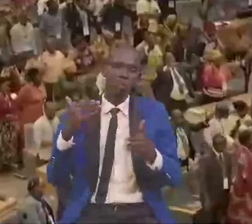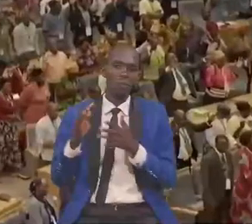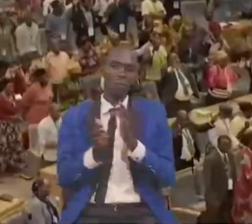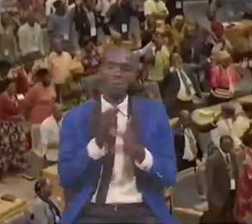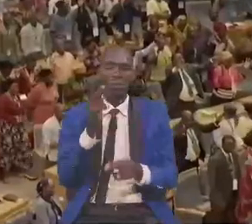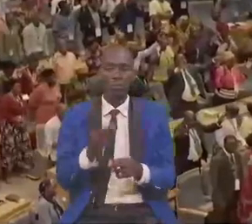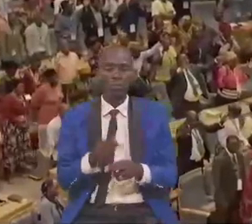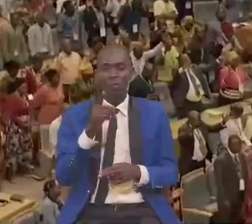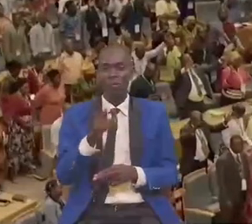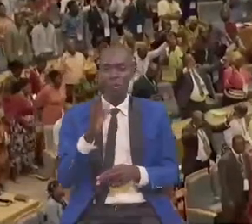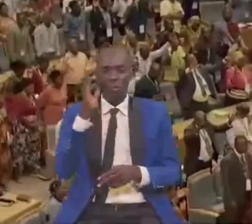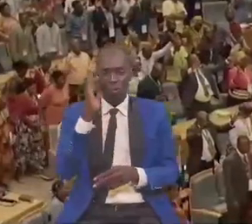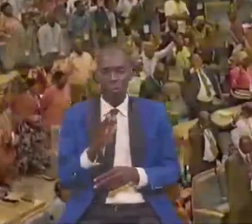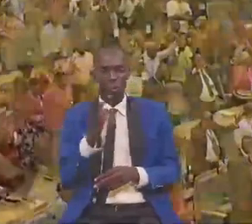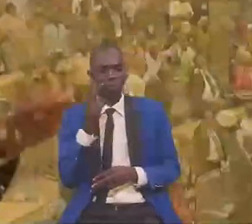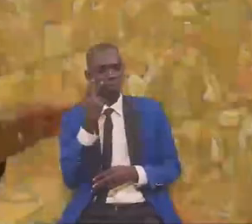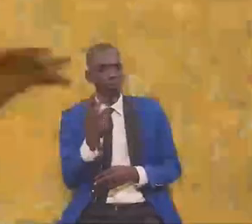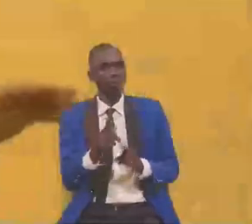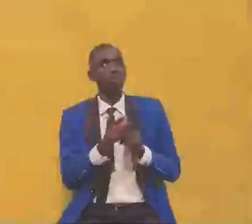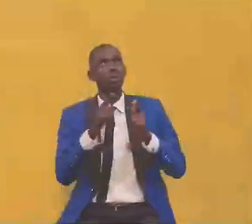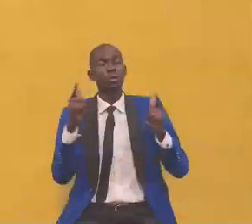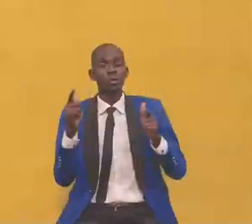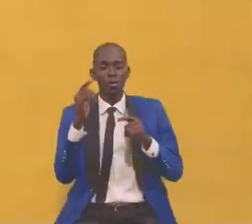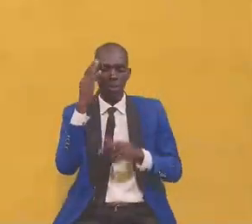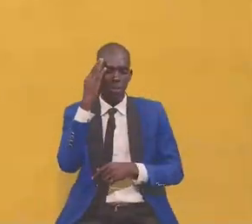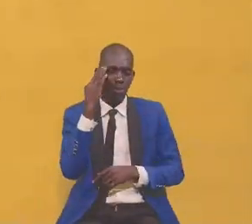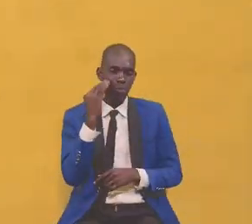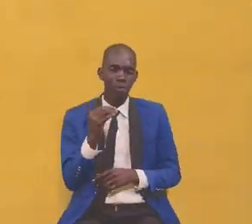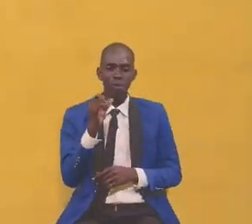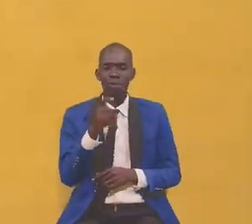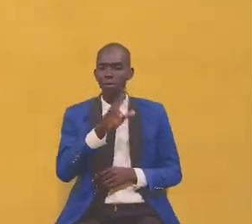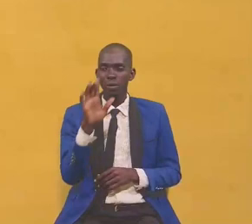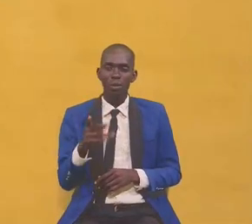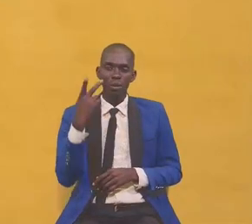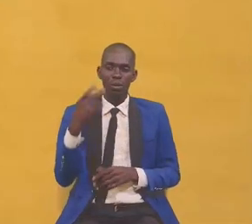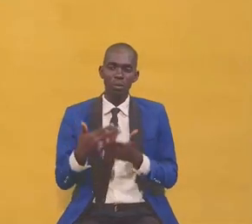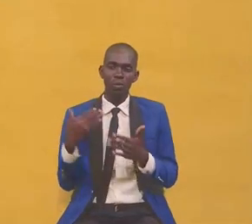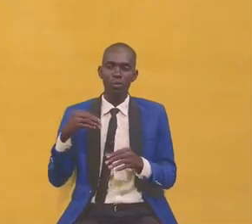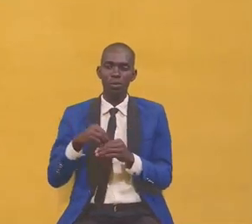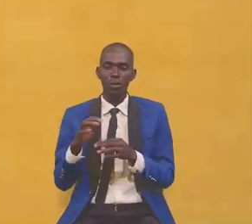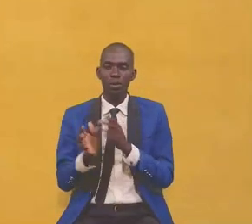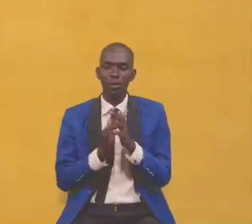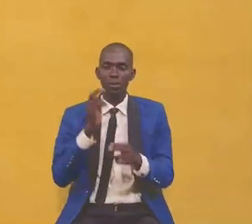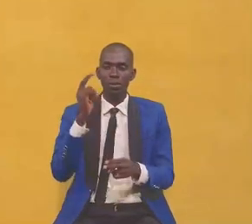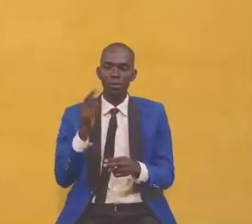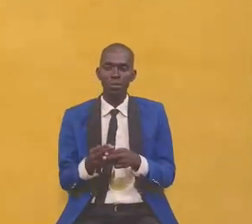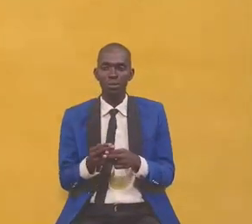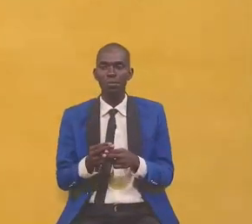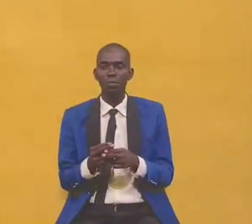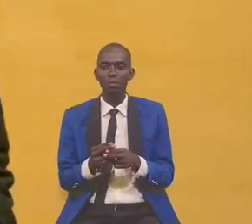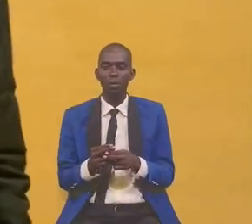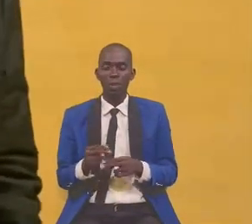Tu verras des exploits, des expériences que tu n'as jamais vues. Je